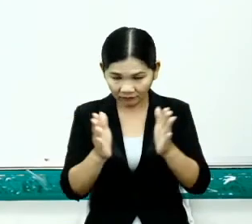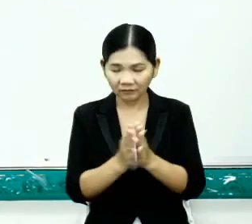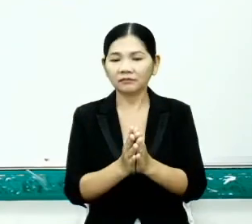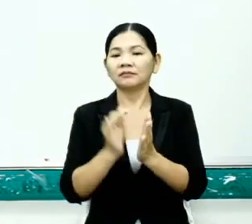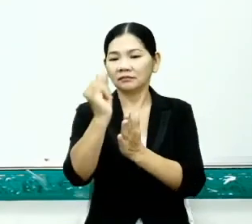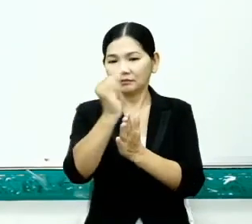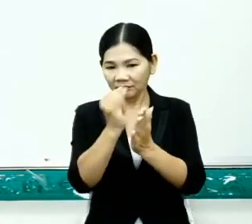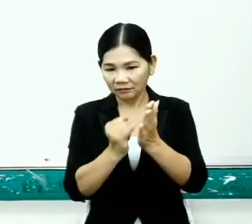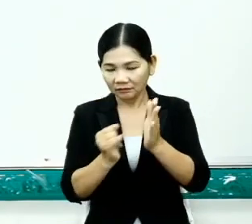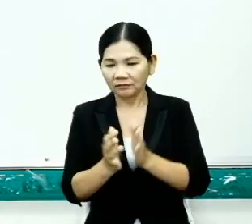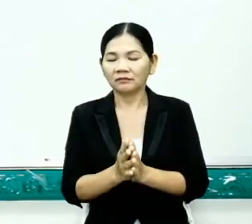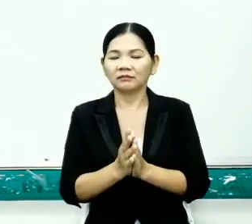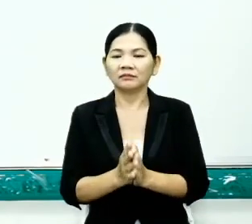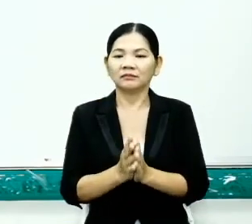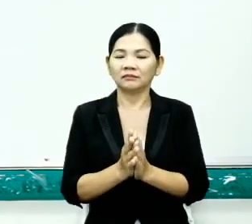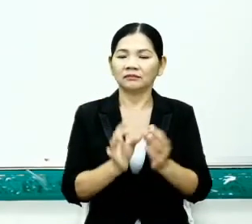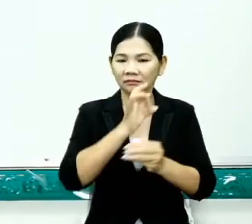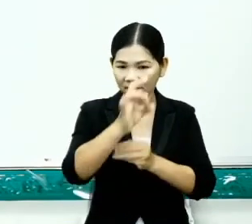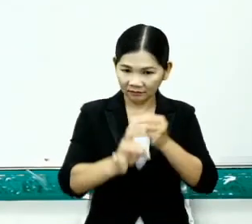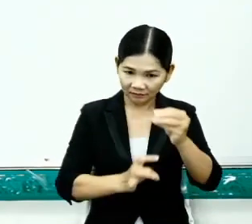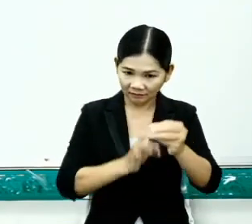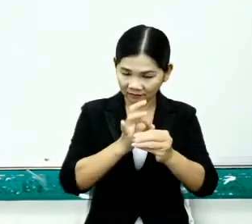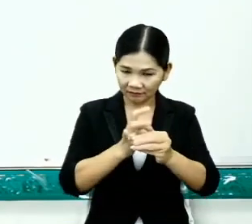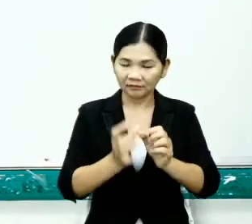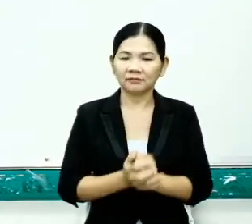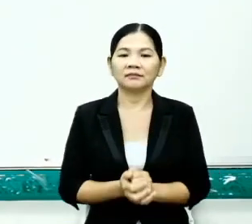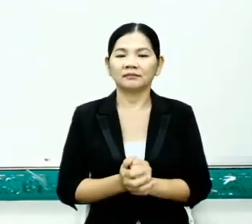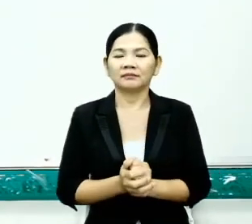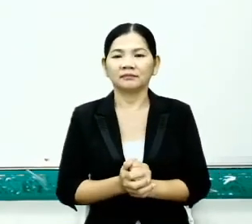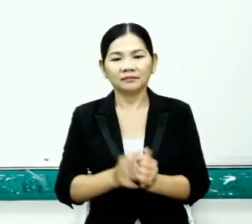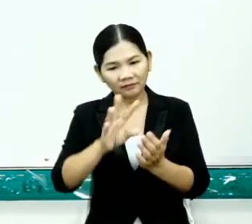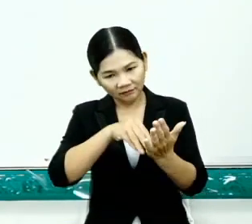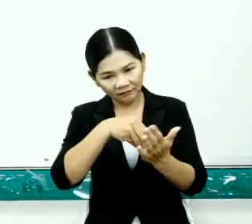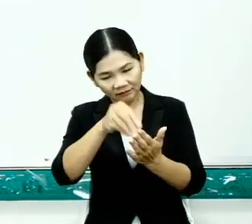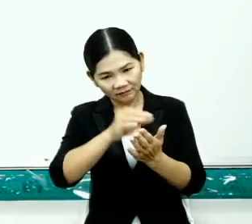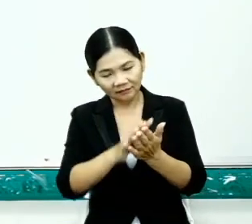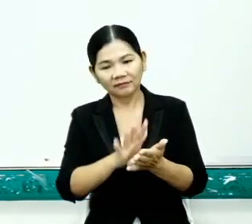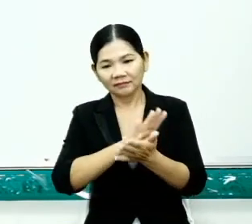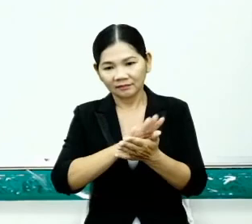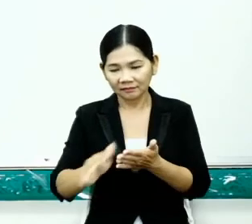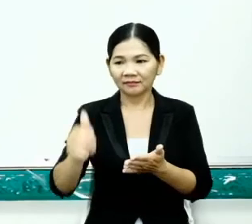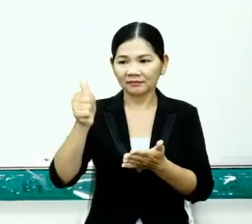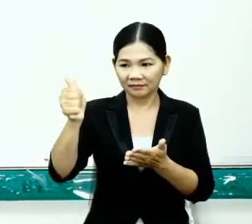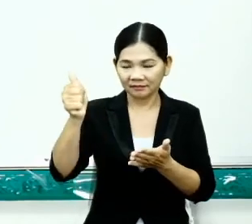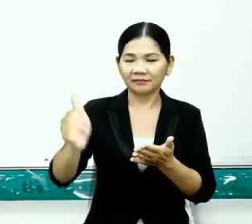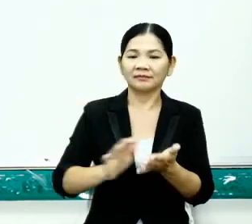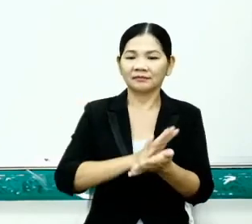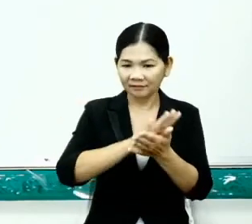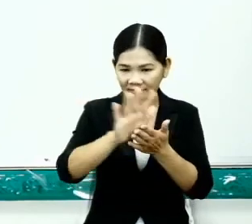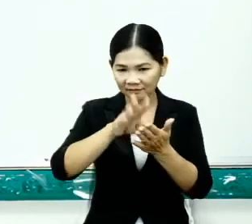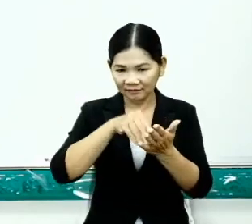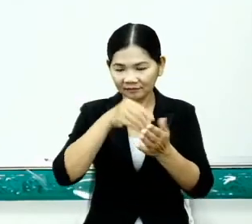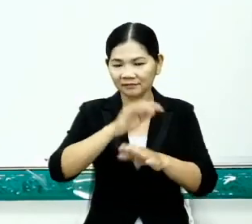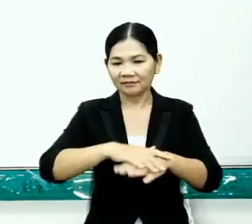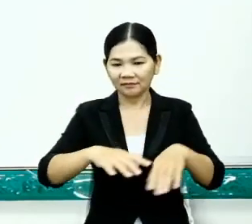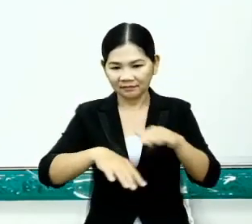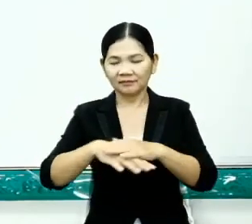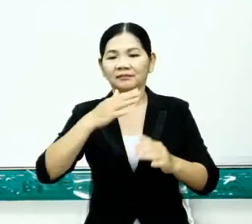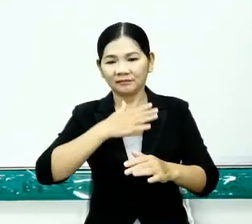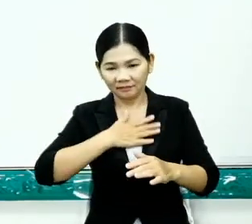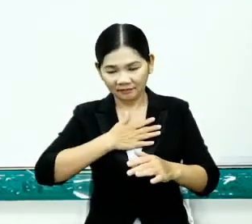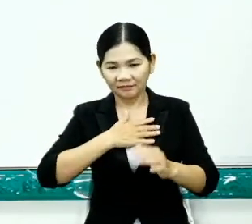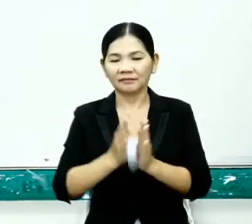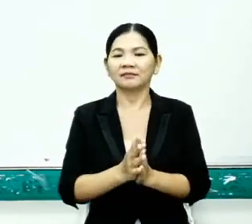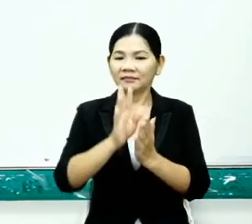ធំកុំណូទាំងឡាយផាន់ពណ៌ស្រឆាតឆាយអើងអើយដោយសារ